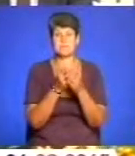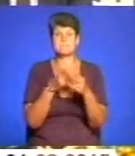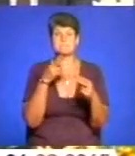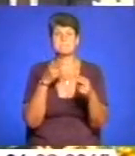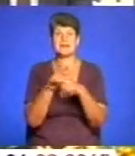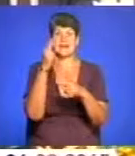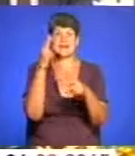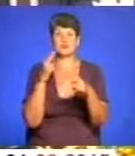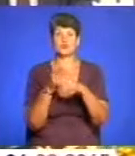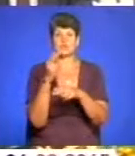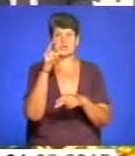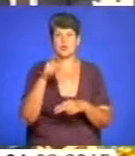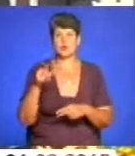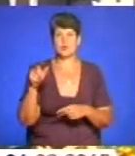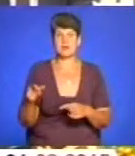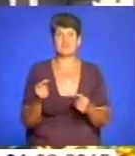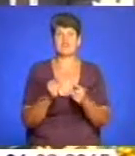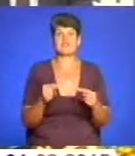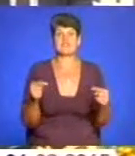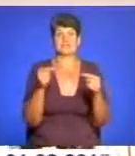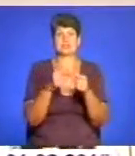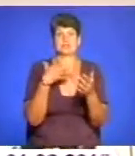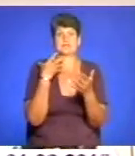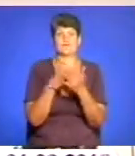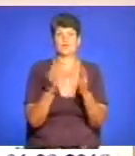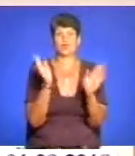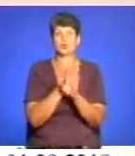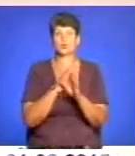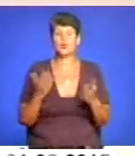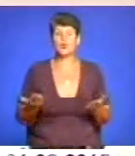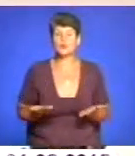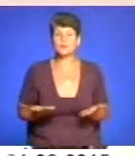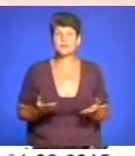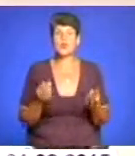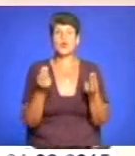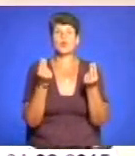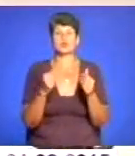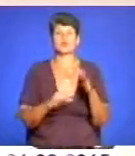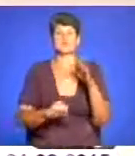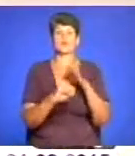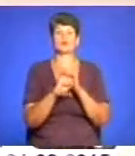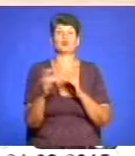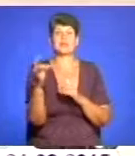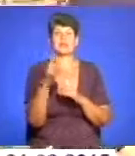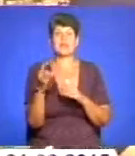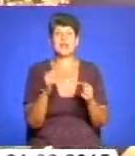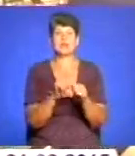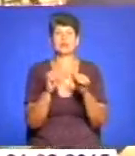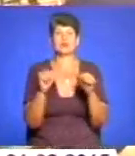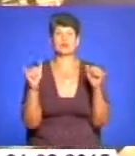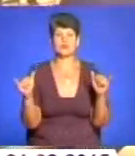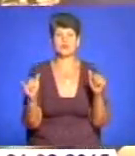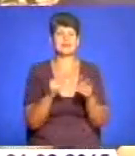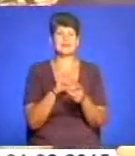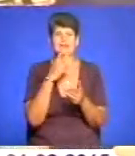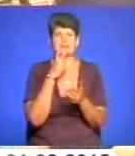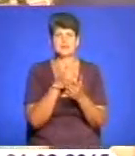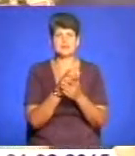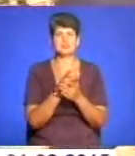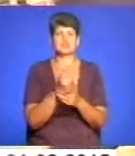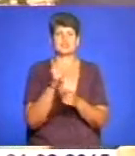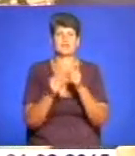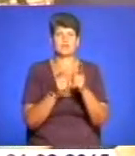перешкоджала громаді визначати власну долю. До слова, кошти з Фонду регіонального розвитку, незважаючи на хід реформи,